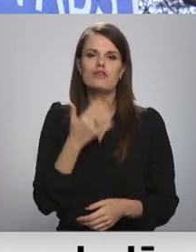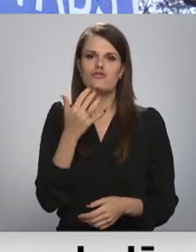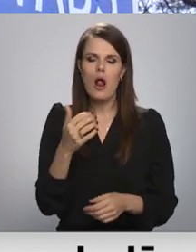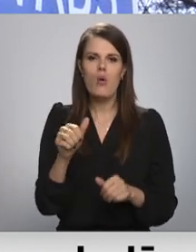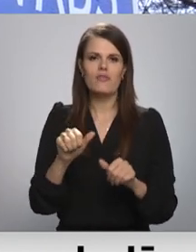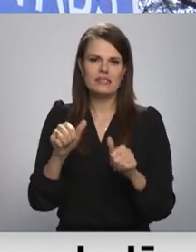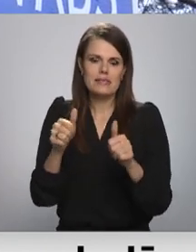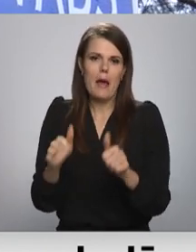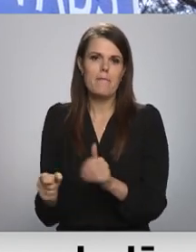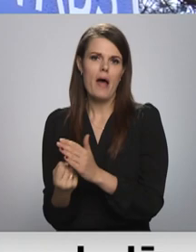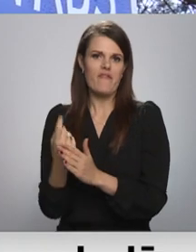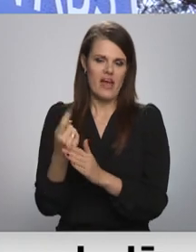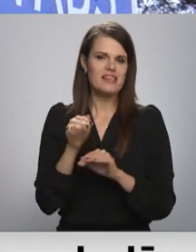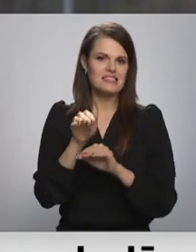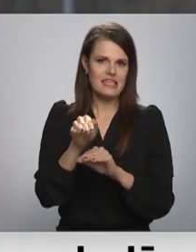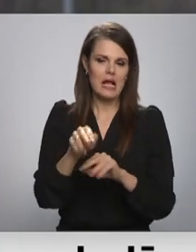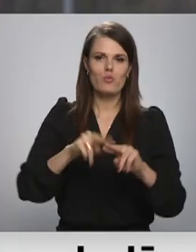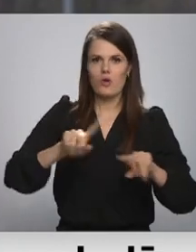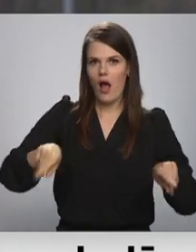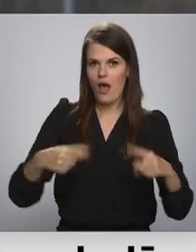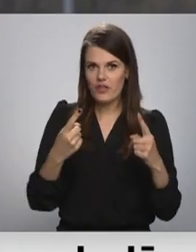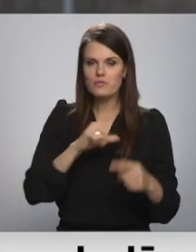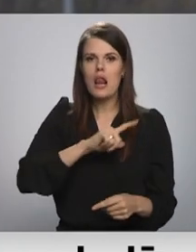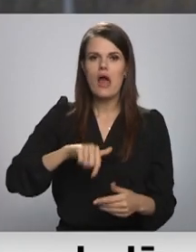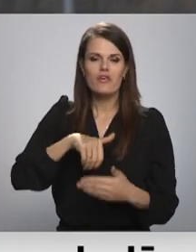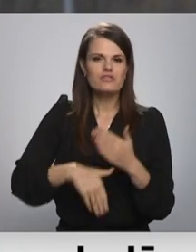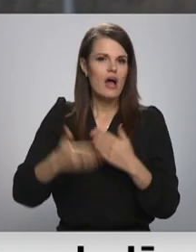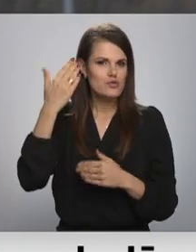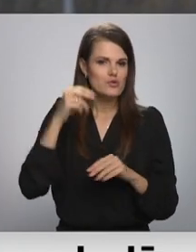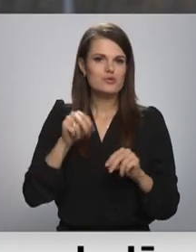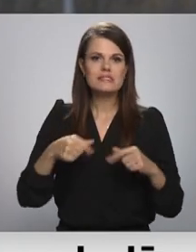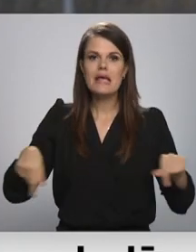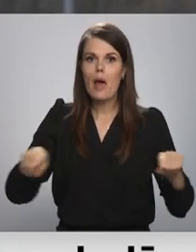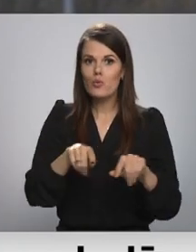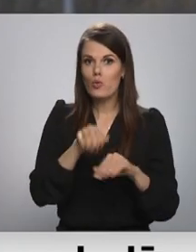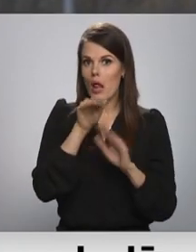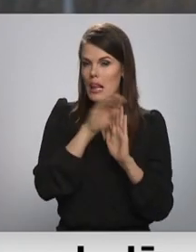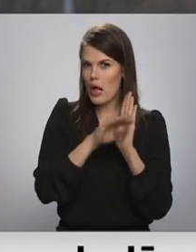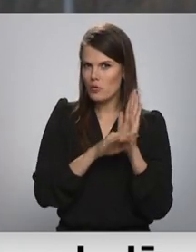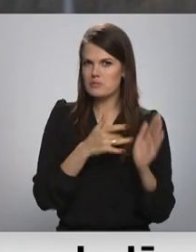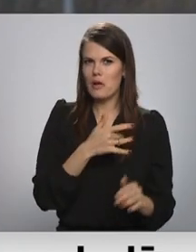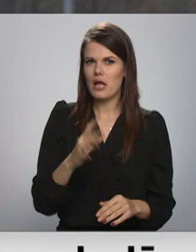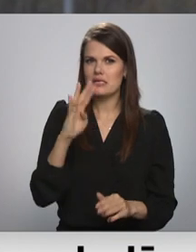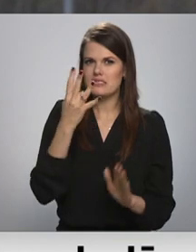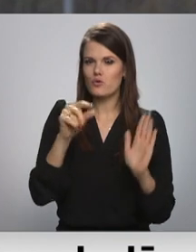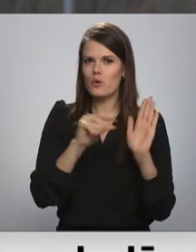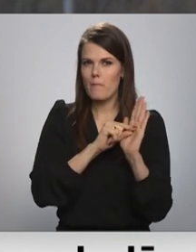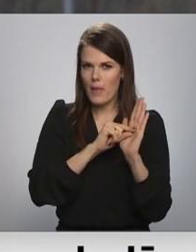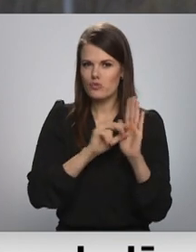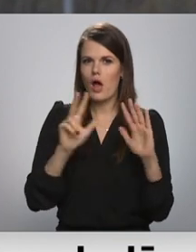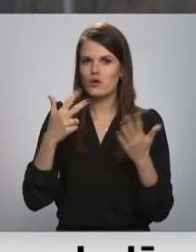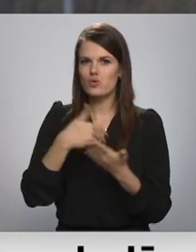paveida saglabošanai attīstību. Latviešu vēsturisko zemju likums, kur, ja nezamodos, 4. Panta 8.